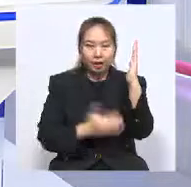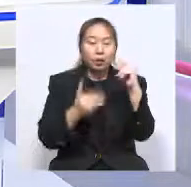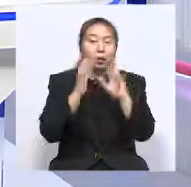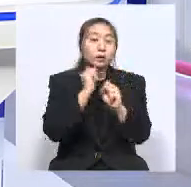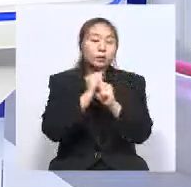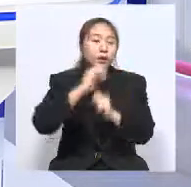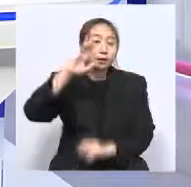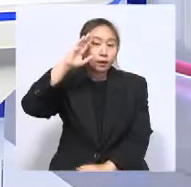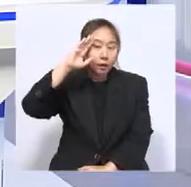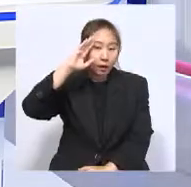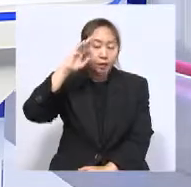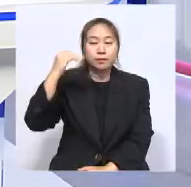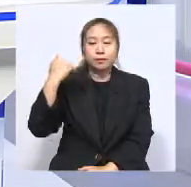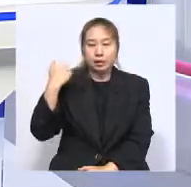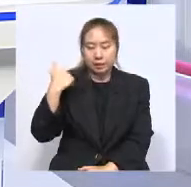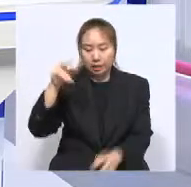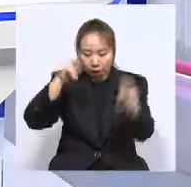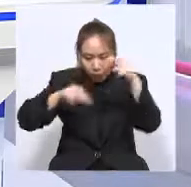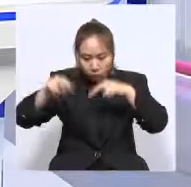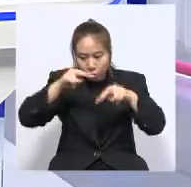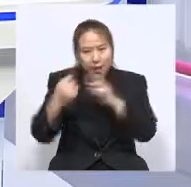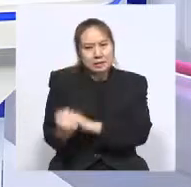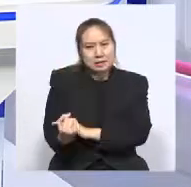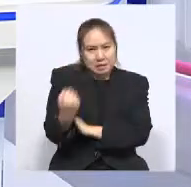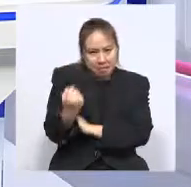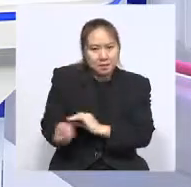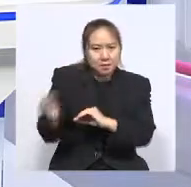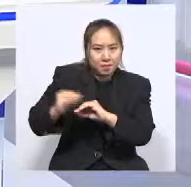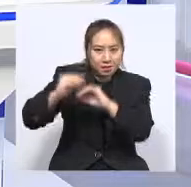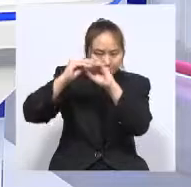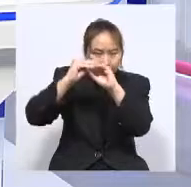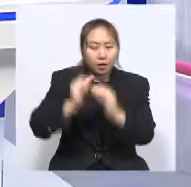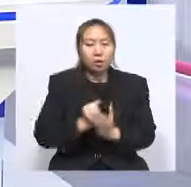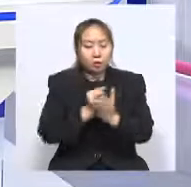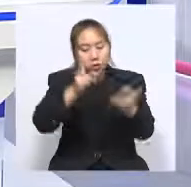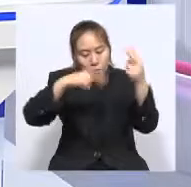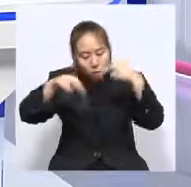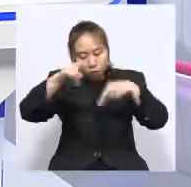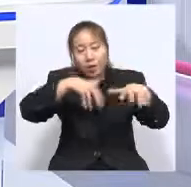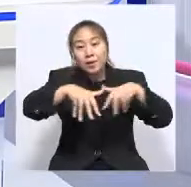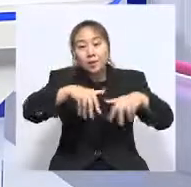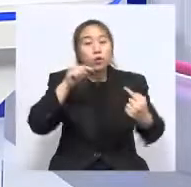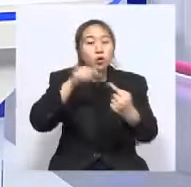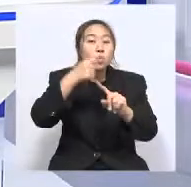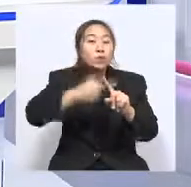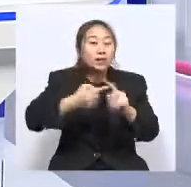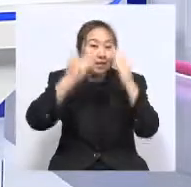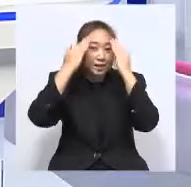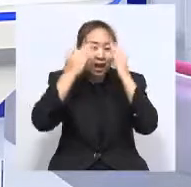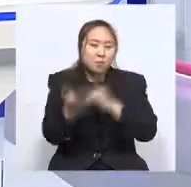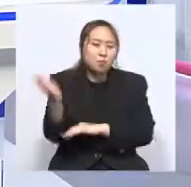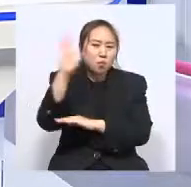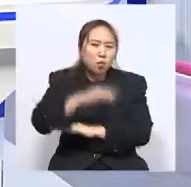โดยเจ้าหน้าที่ฝ่ายความมั่นคงก็ได้ยกระดับเพิ่มความเข้มงวดพร้อมทั้งอำนวยความสะดวกให้กับพี่น้องประชาชนในช่วงเดือนรอมฎอนแบบนี้